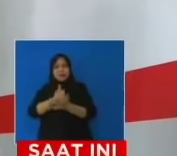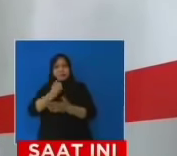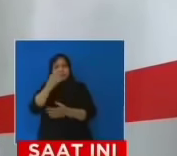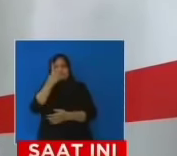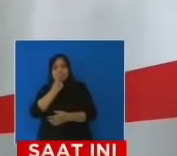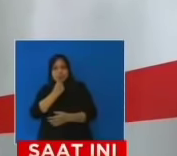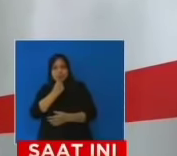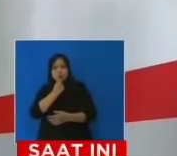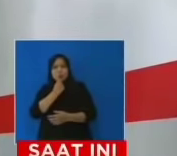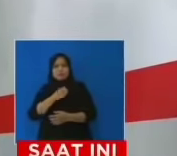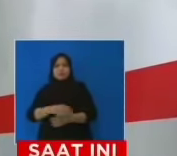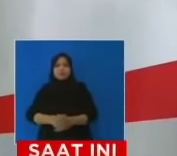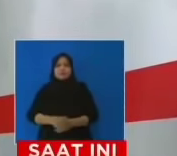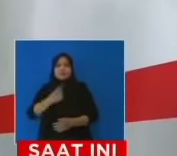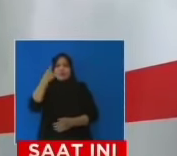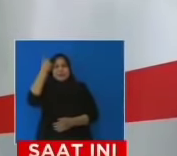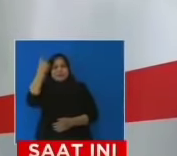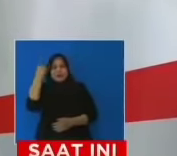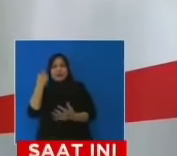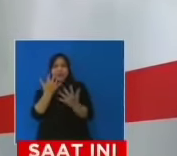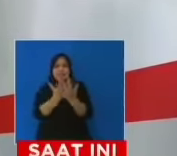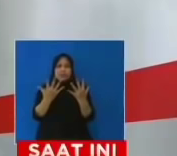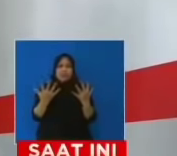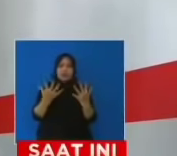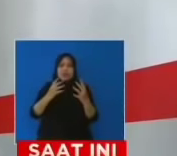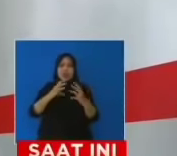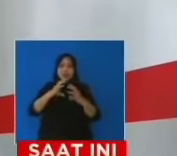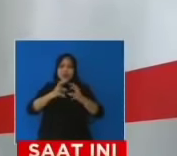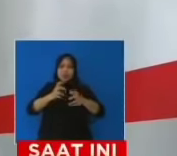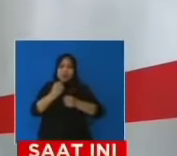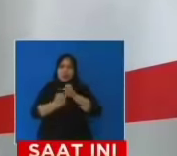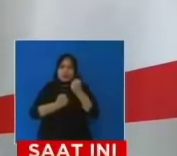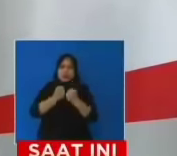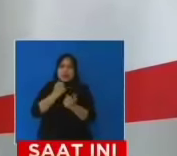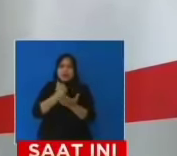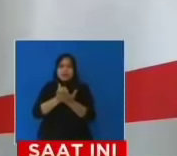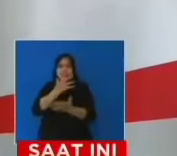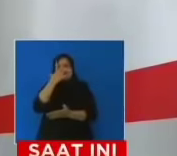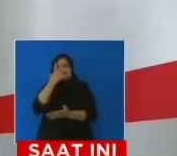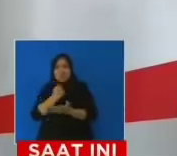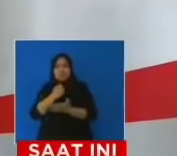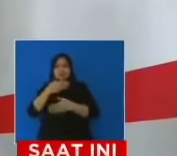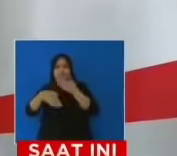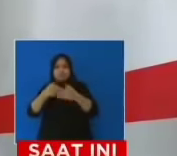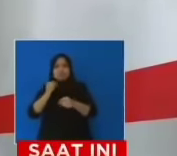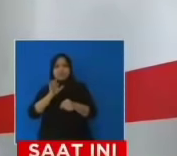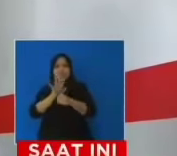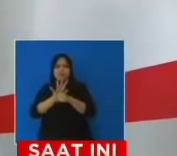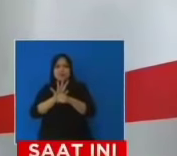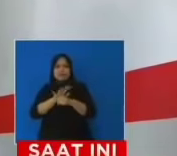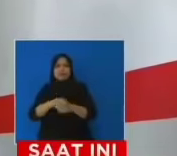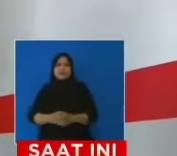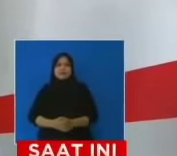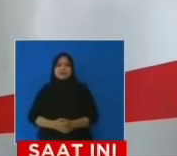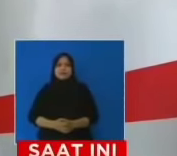masyarakat, dunia usaha, serius di dalam menangani COVID-19 ini.